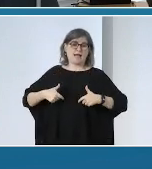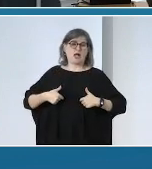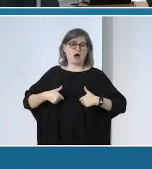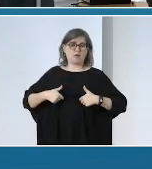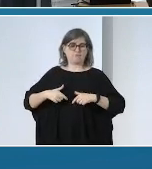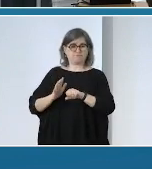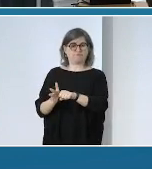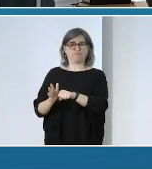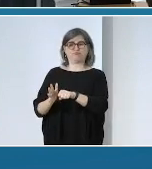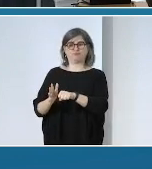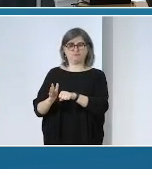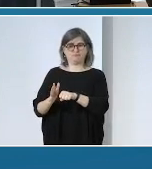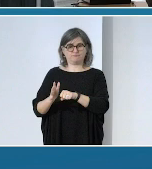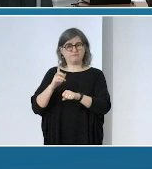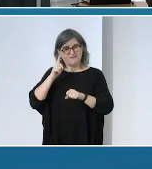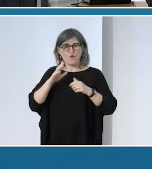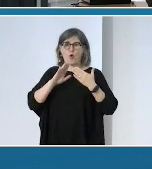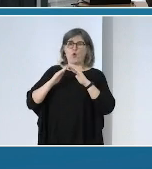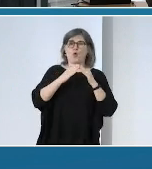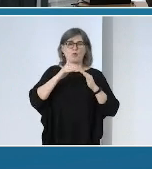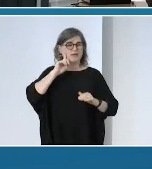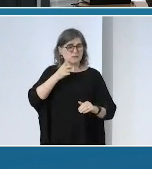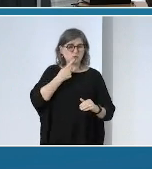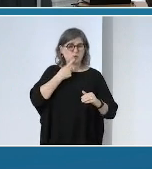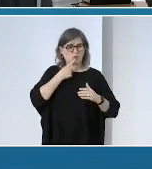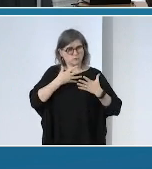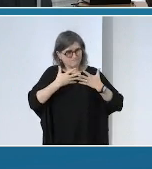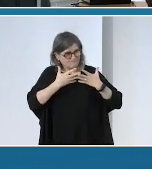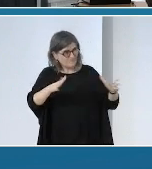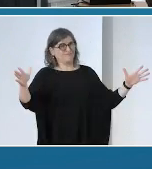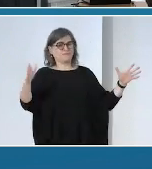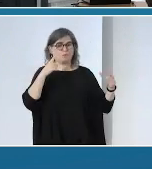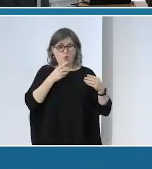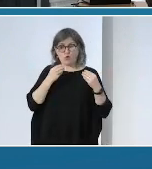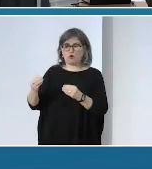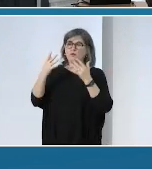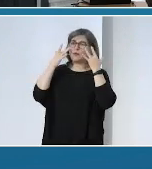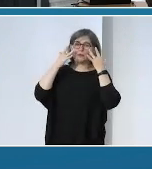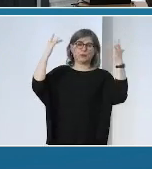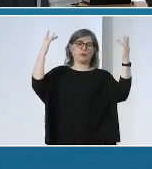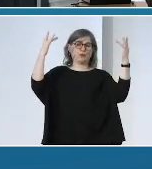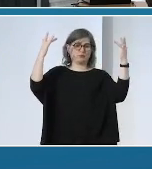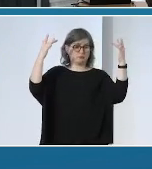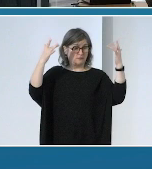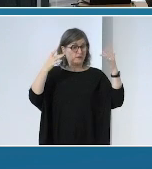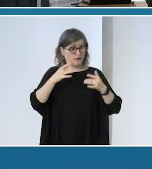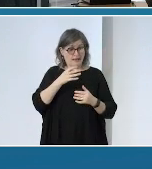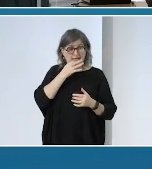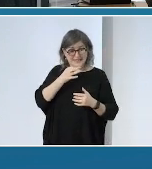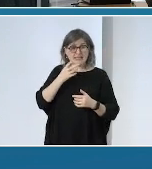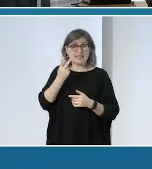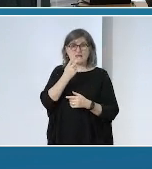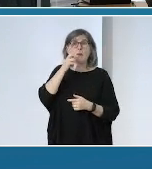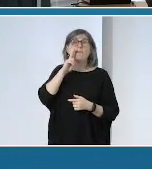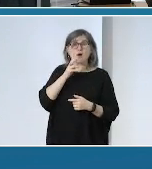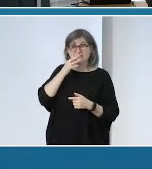un territoire avec une grande communauté sourde qui lui permette de s'épanouir dans cette culture qu'il nomme comme la sienne et dans laquelle il